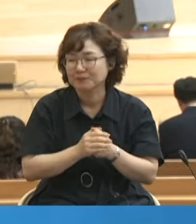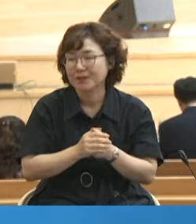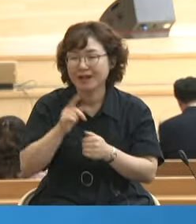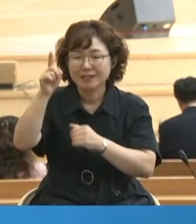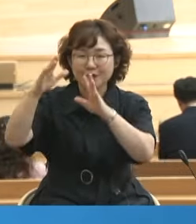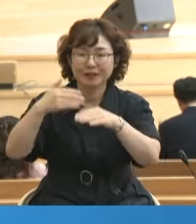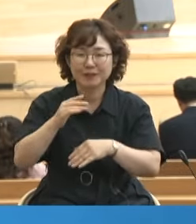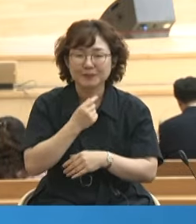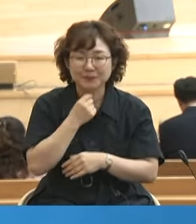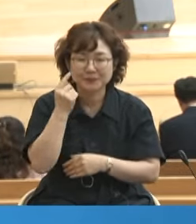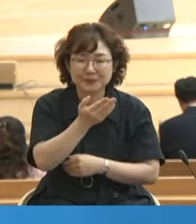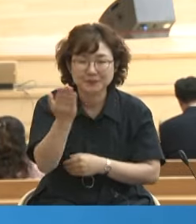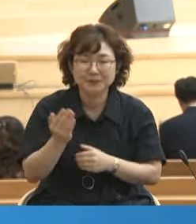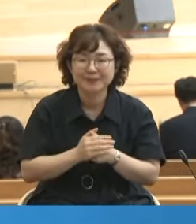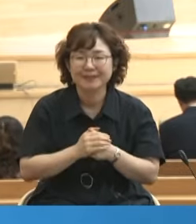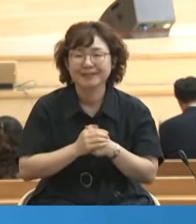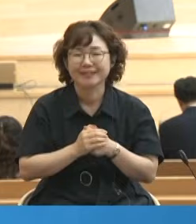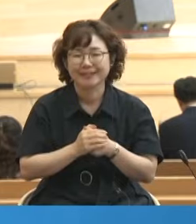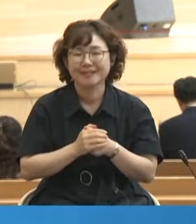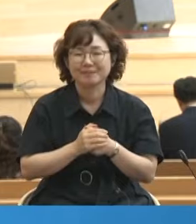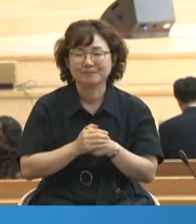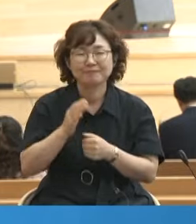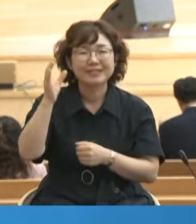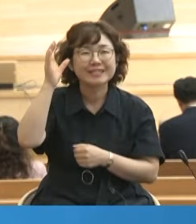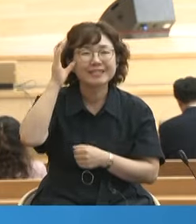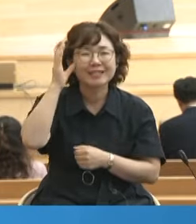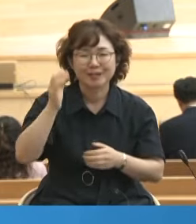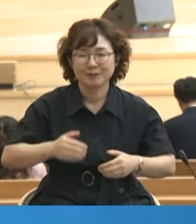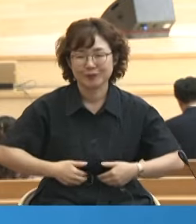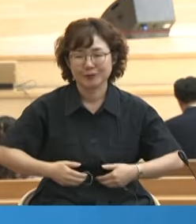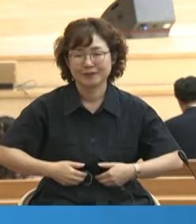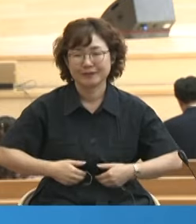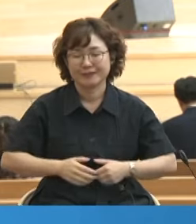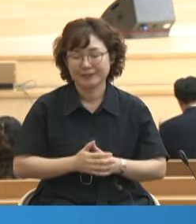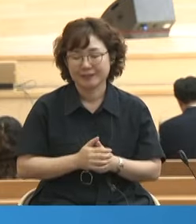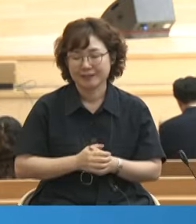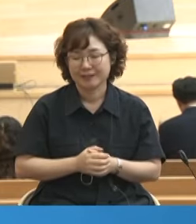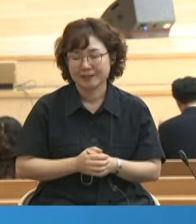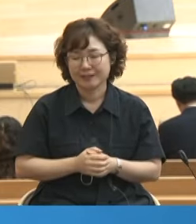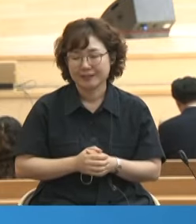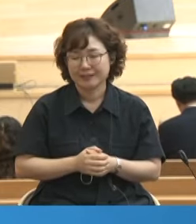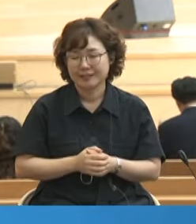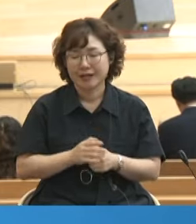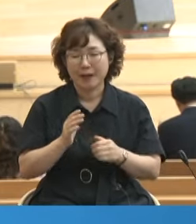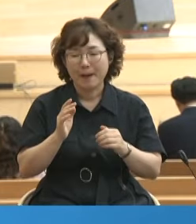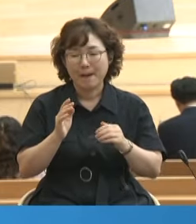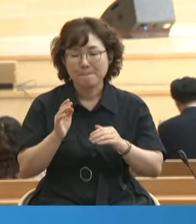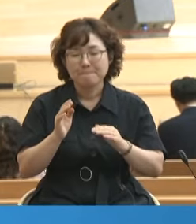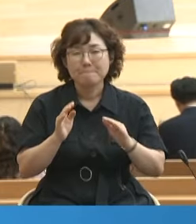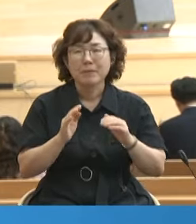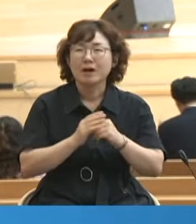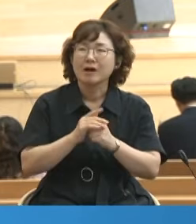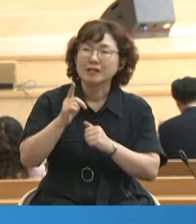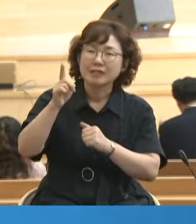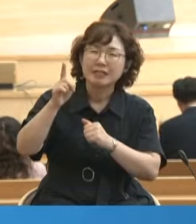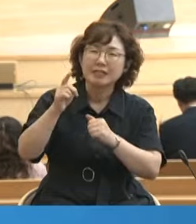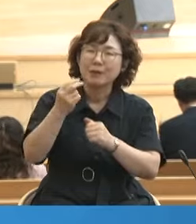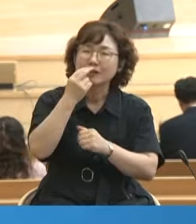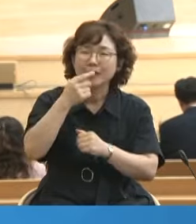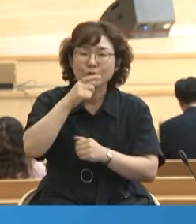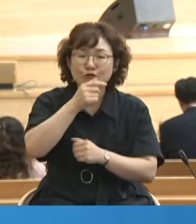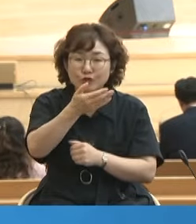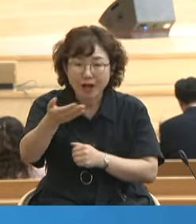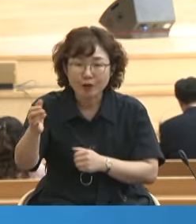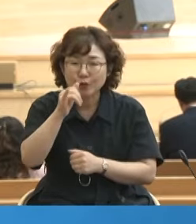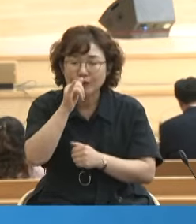가고 싶나요? 아멘. 기대를 하셔야 돼요. 반면에 천국에 생명수도 강도